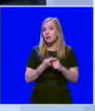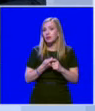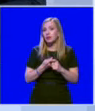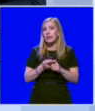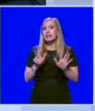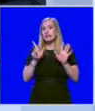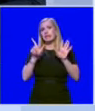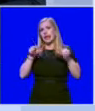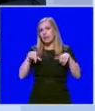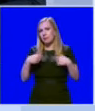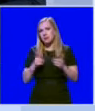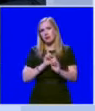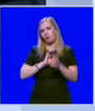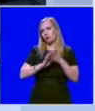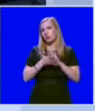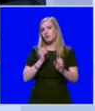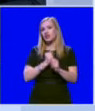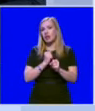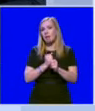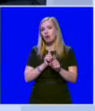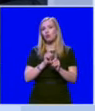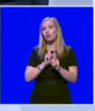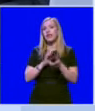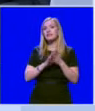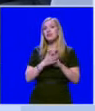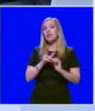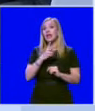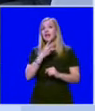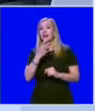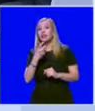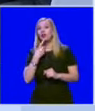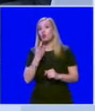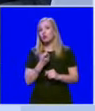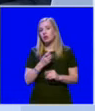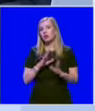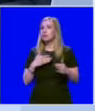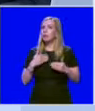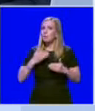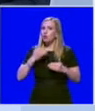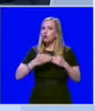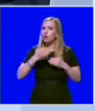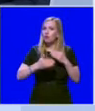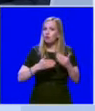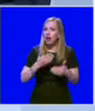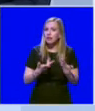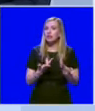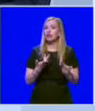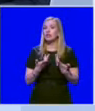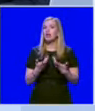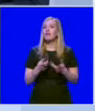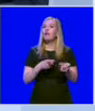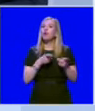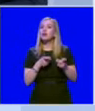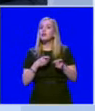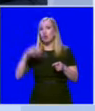месеца не може да бъде свършена работа, риторично, която не е свършена 30 години. И сме много последователни по отношение на превъоръжаването на армията,